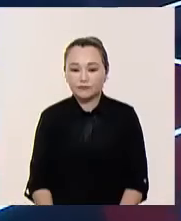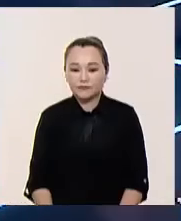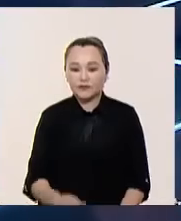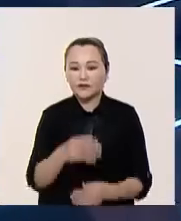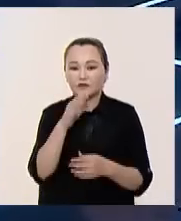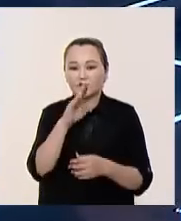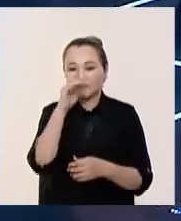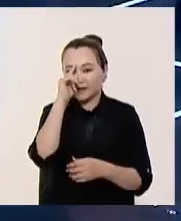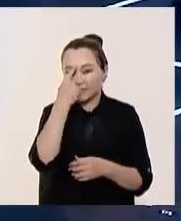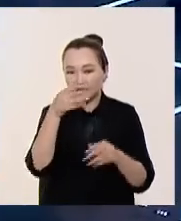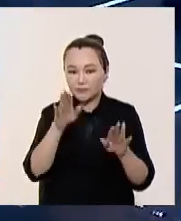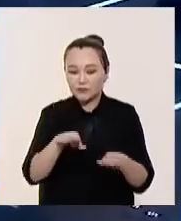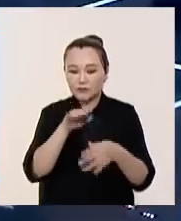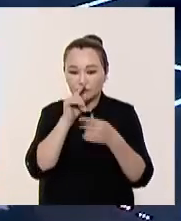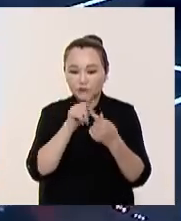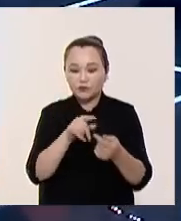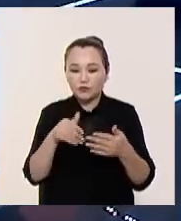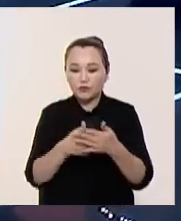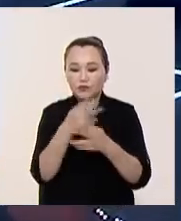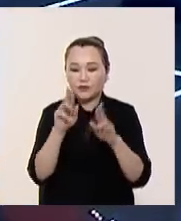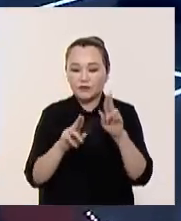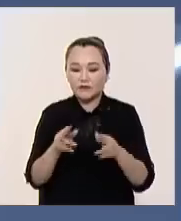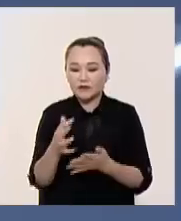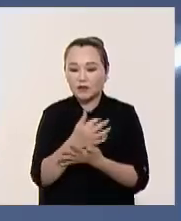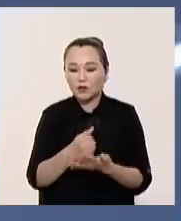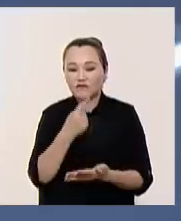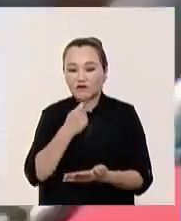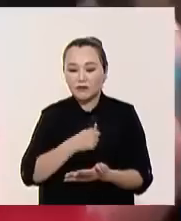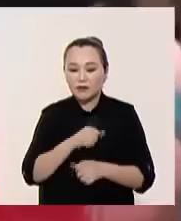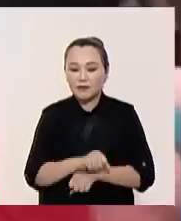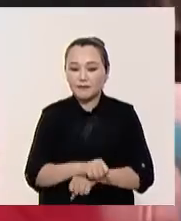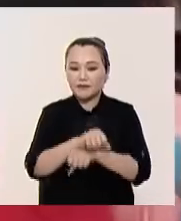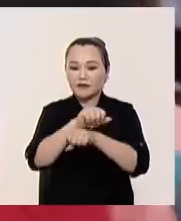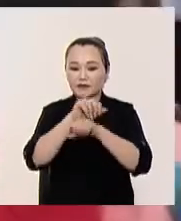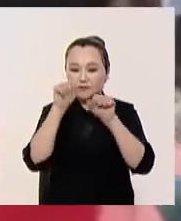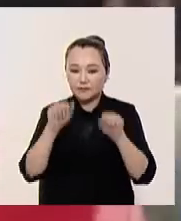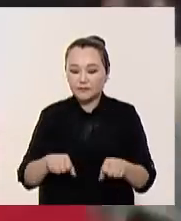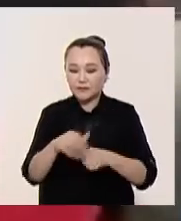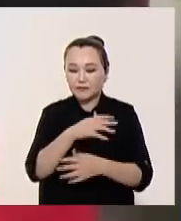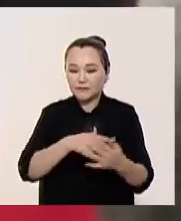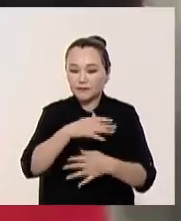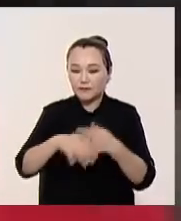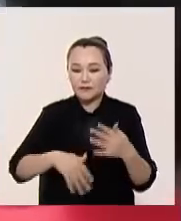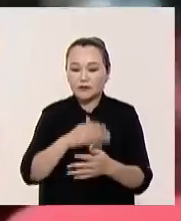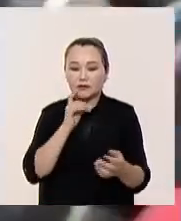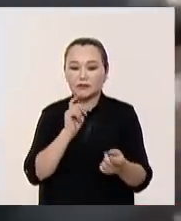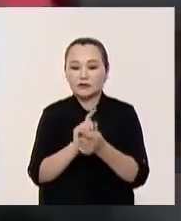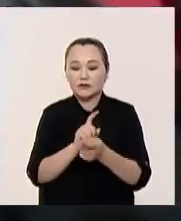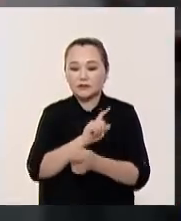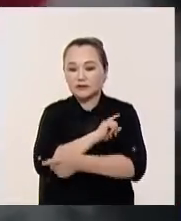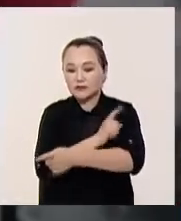В Индии протестуют против новых правил набора в армию. Митинги переросли в беспорядки и столкновения с